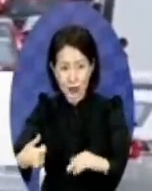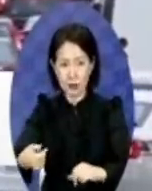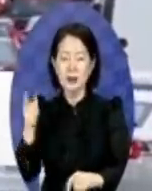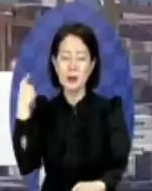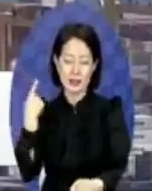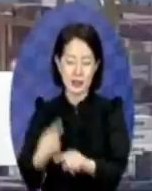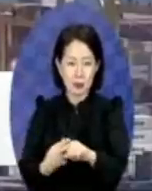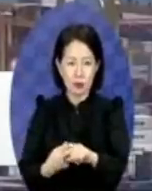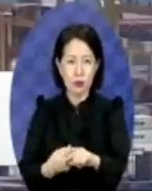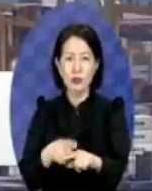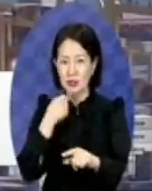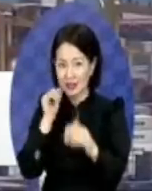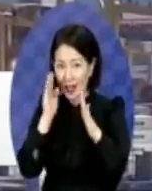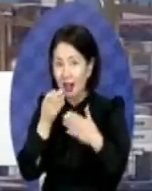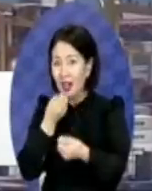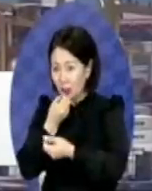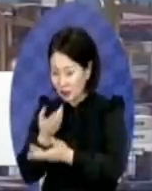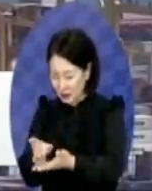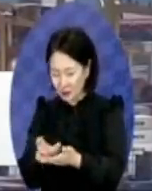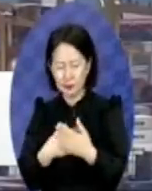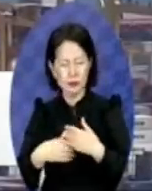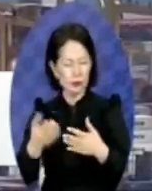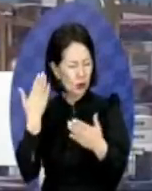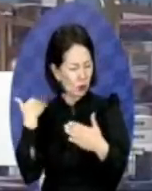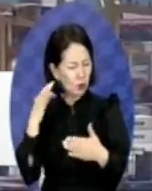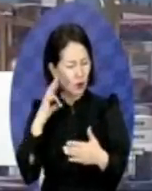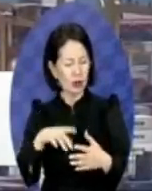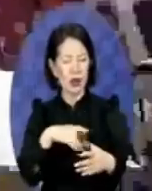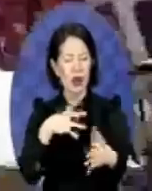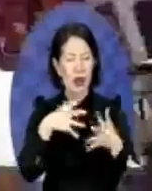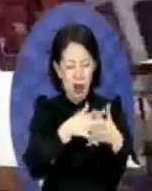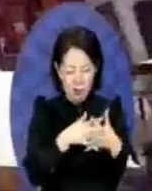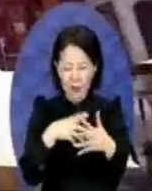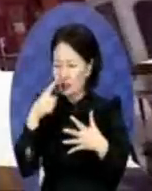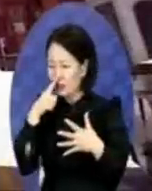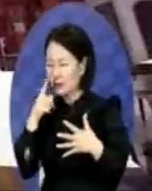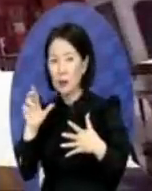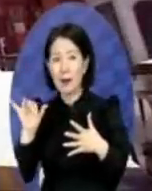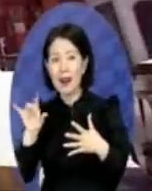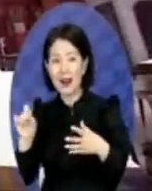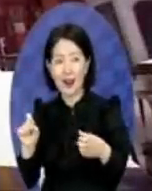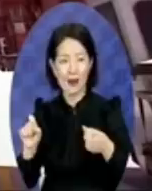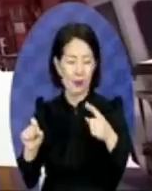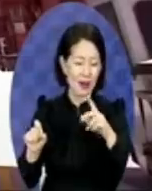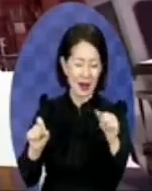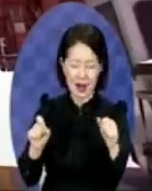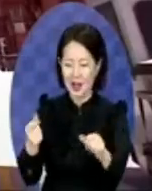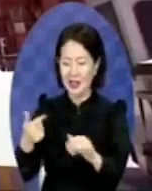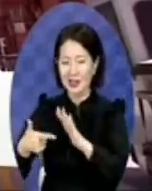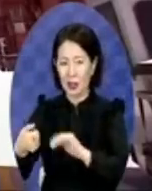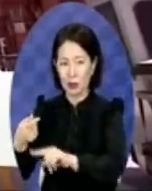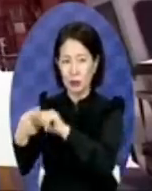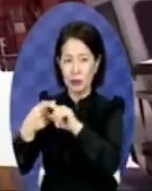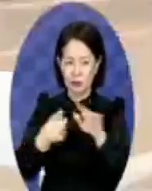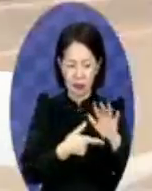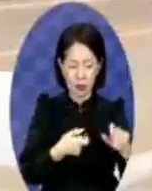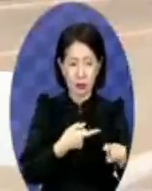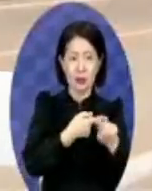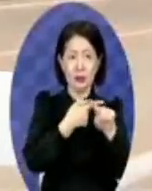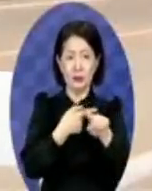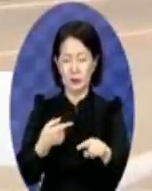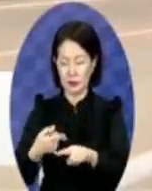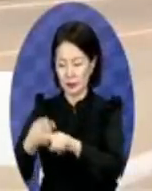нэмэгдүүлэхээ анхааруулад байгаа. За өнгөрсөн онд Америк Хятад хоёр талын бараа бүтээгдэхүүнд харилцсан импортын татвар тогтоосноор худалдааны